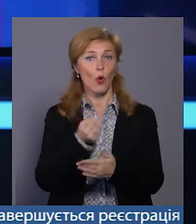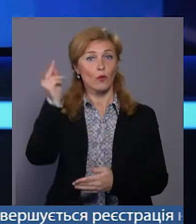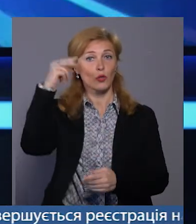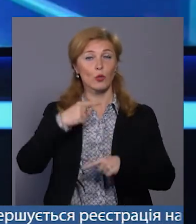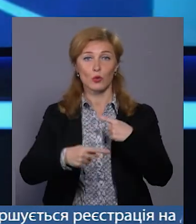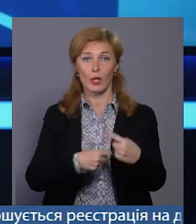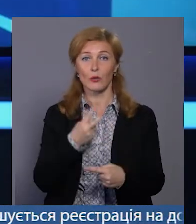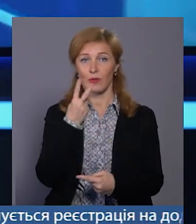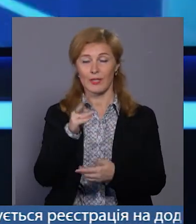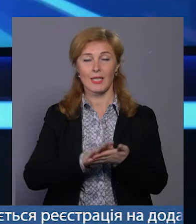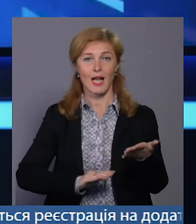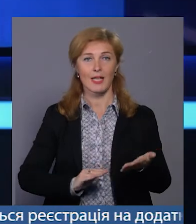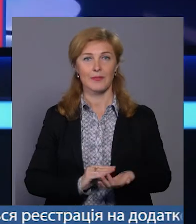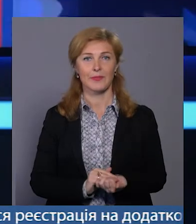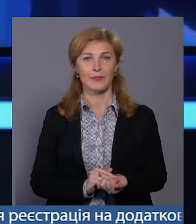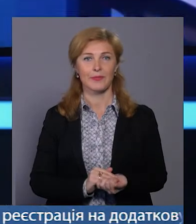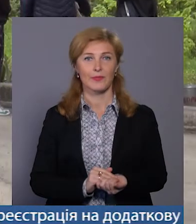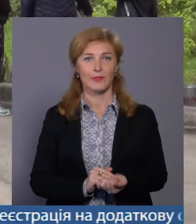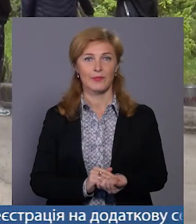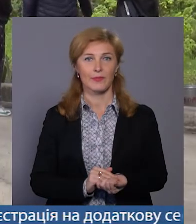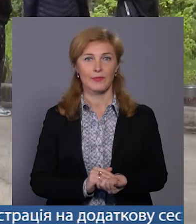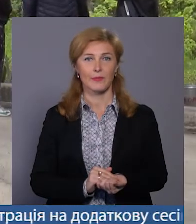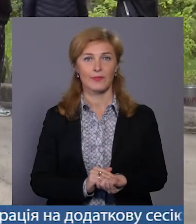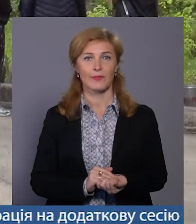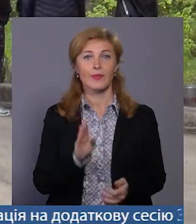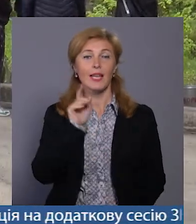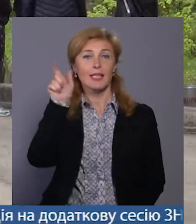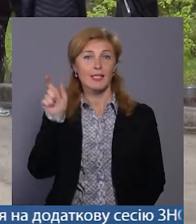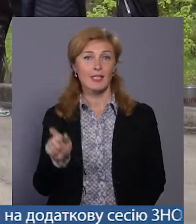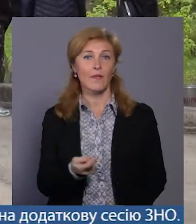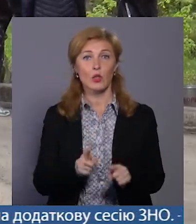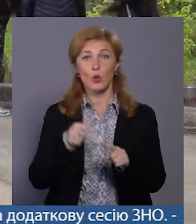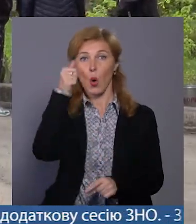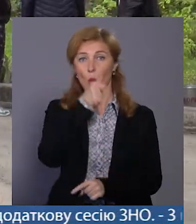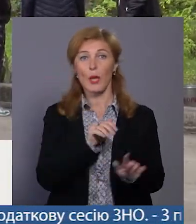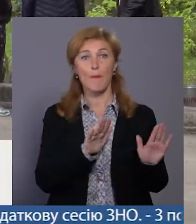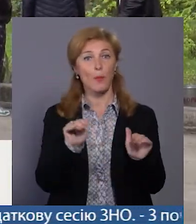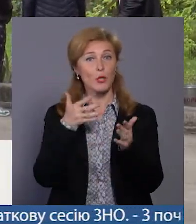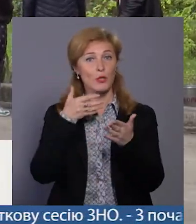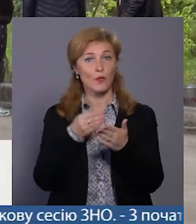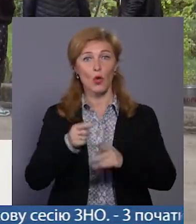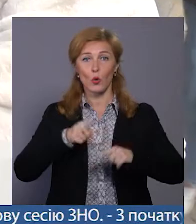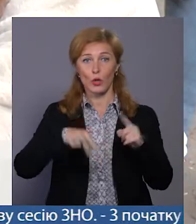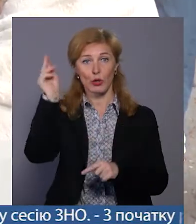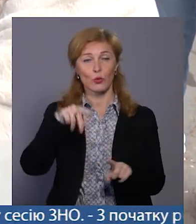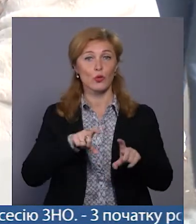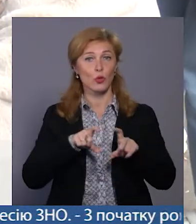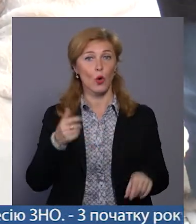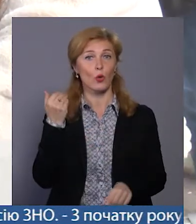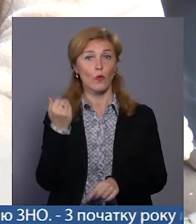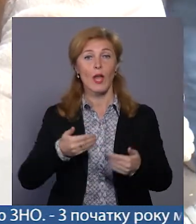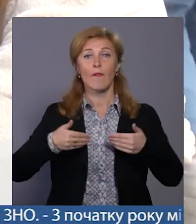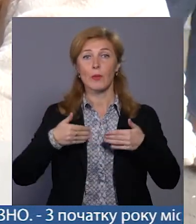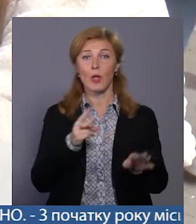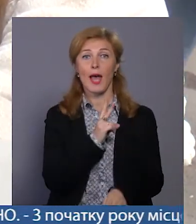у сюжеті Ольги Нісміянової. Софія Савицька цьогоріч попрощається зі своєю рідною школою. Вона –